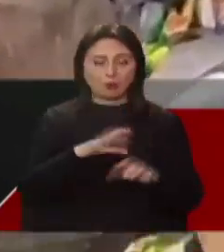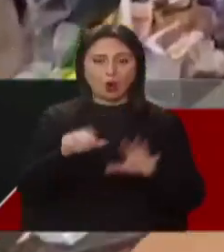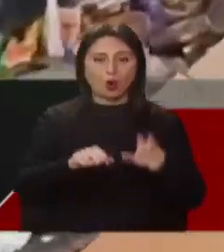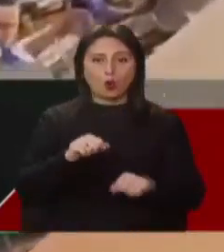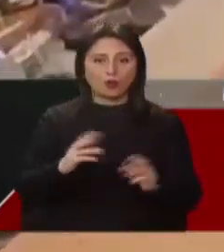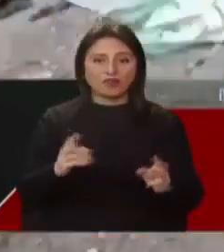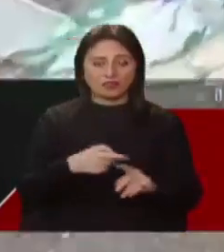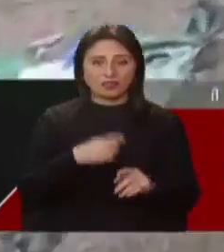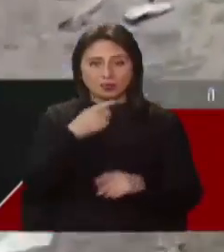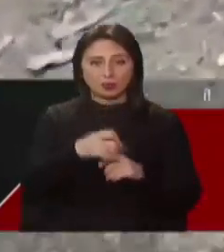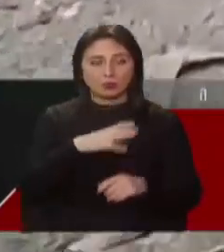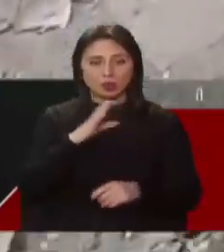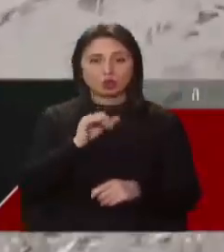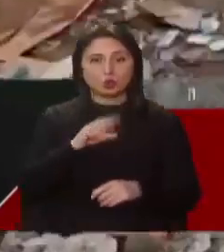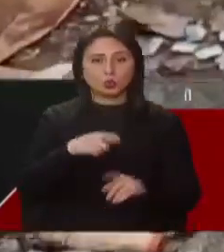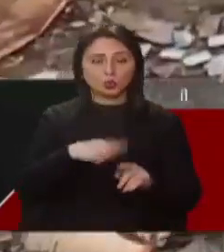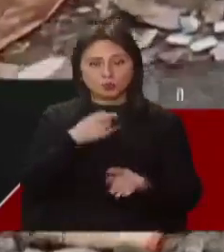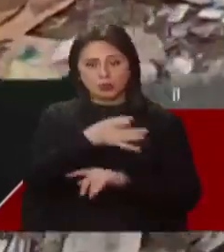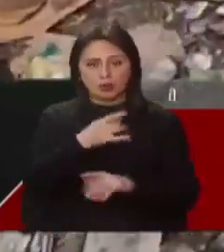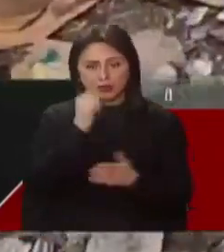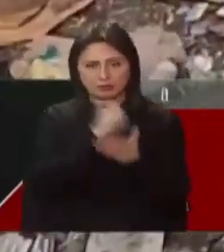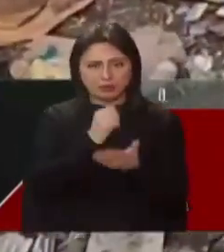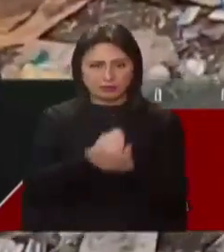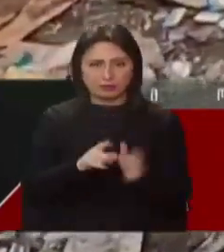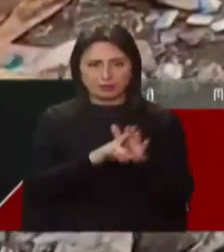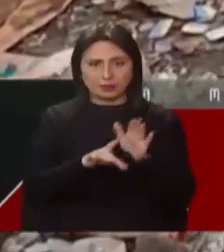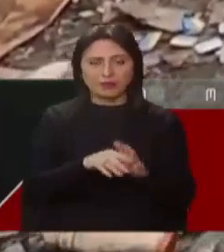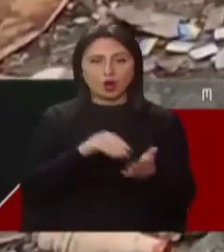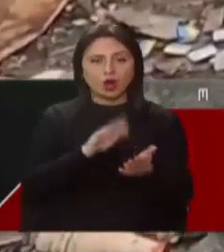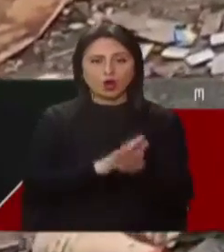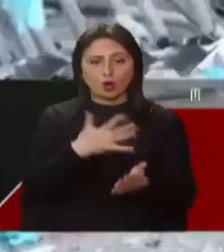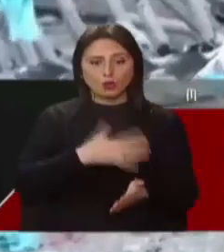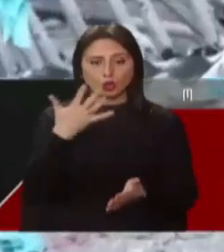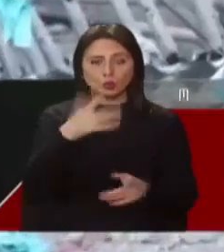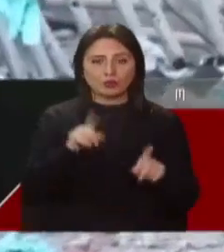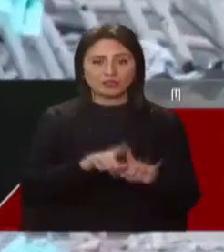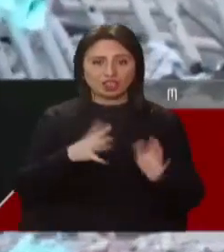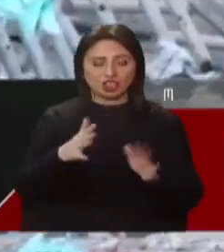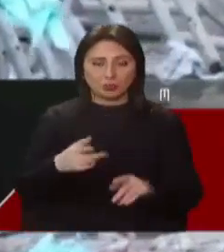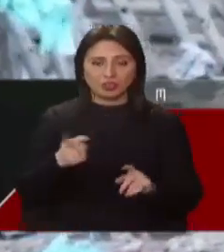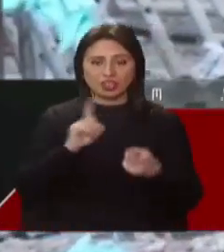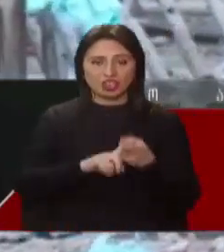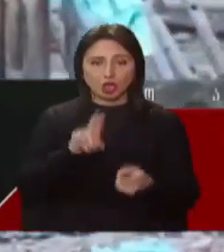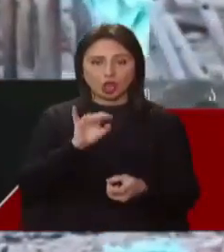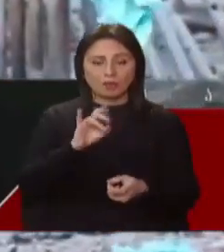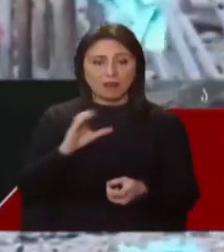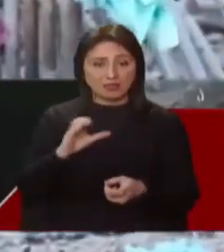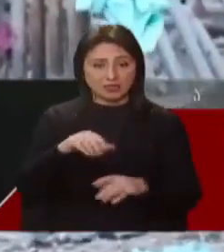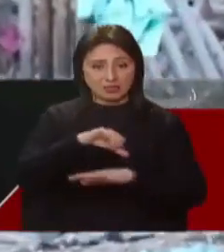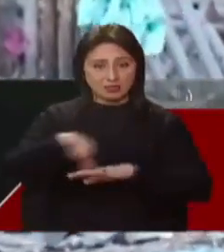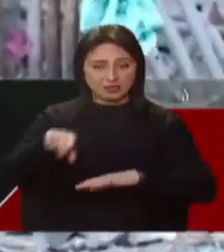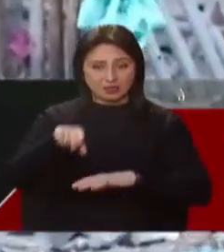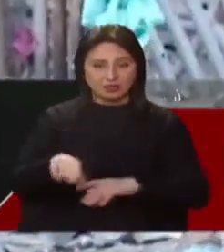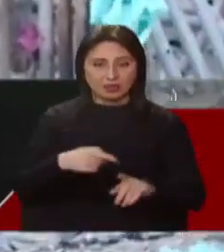okupante bat cecli isi ugaxne sumis olkis da sakhle bebis mimartula bidec. Angrit schule ormuz da tchutmeti aseti shemtkhoa. Rache khaba Donbashi frontis khazi arse